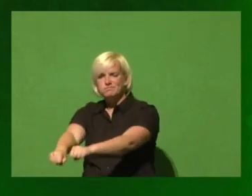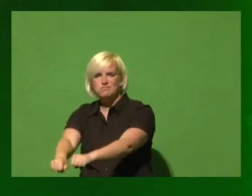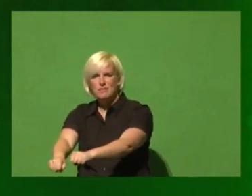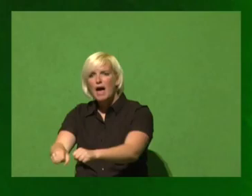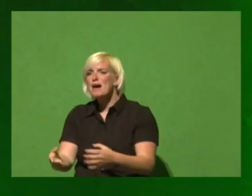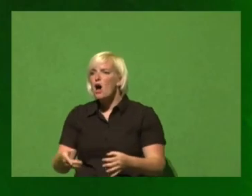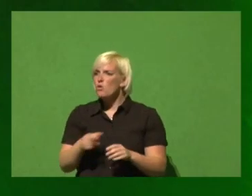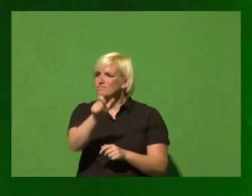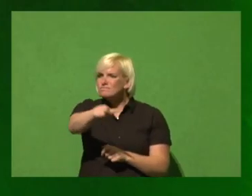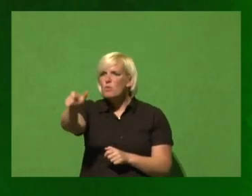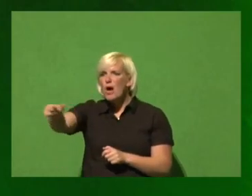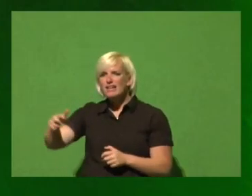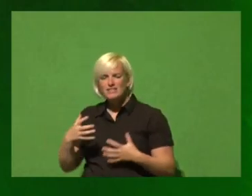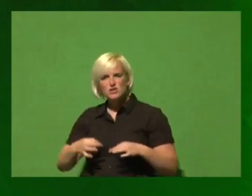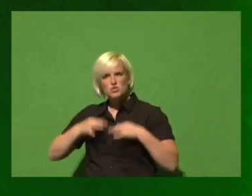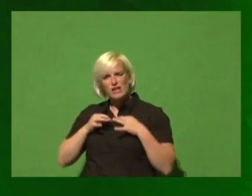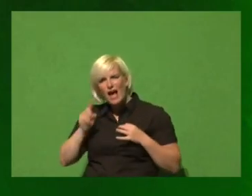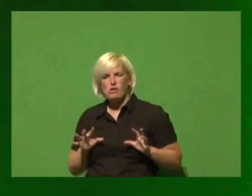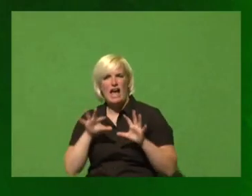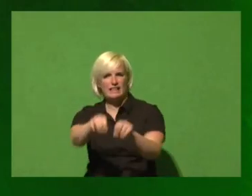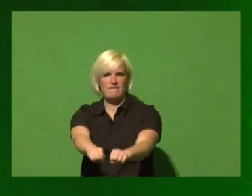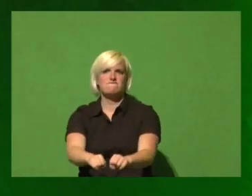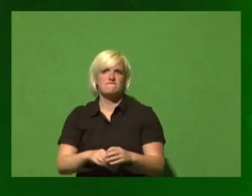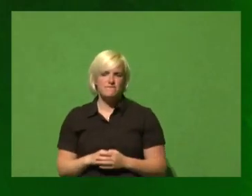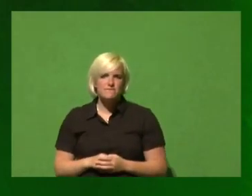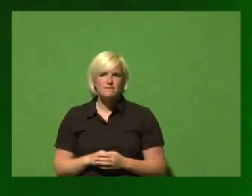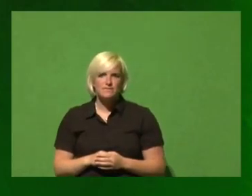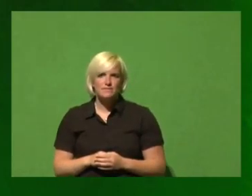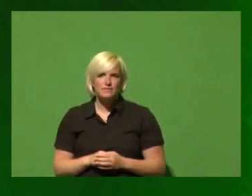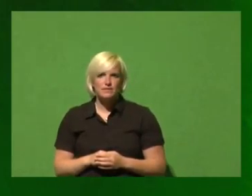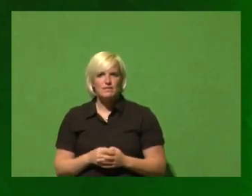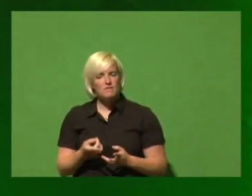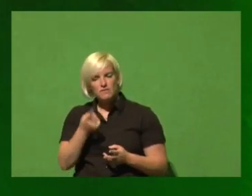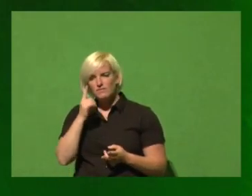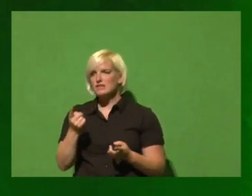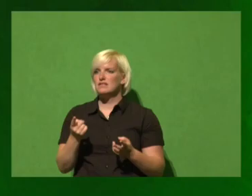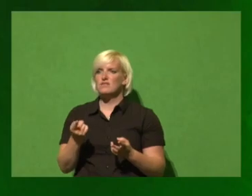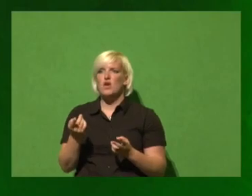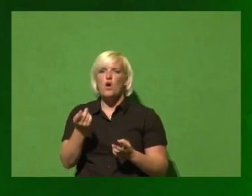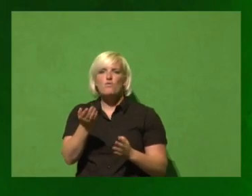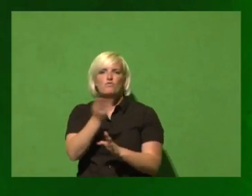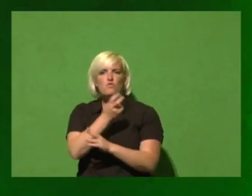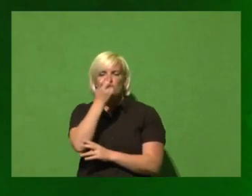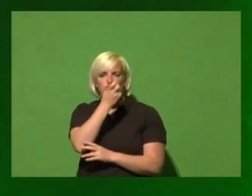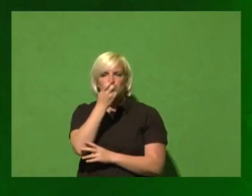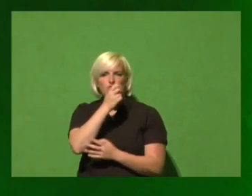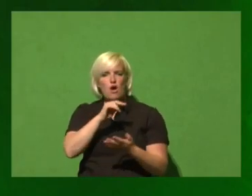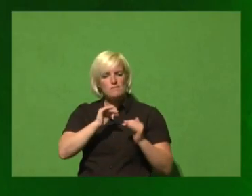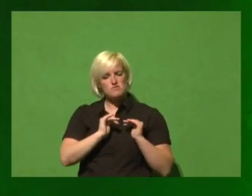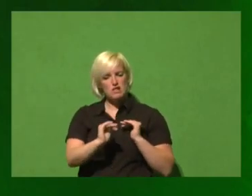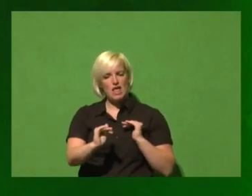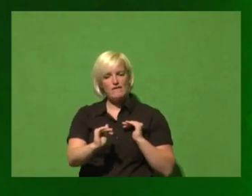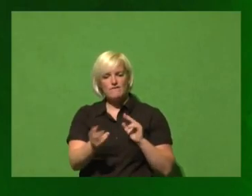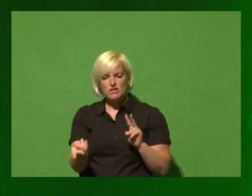aller Bürgerinnen und Bürger dieses Landes. Es soll eine Umkehr des Vorsorgeprinzips des Wasserrechts